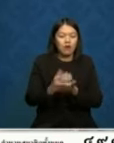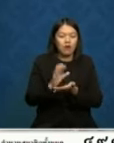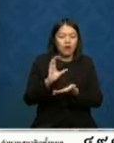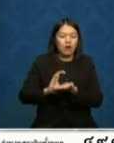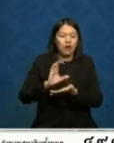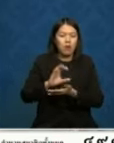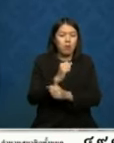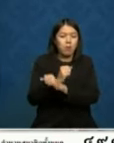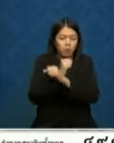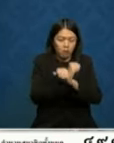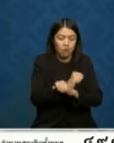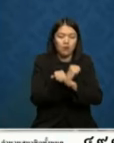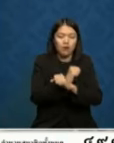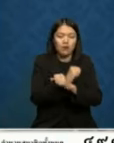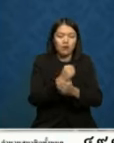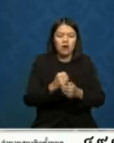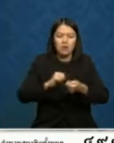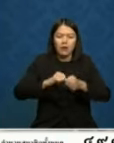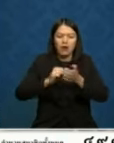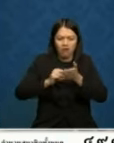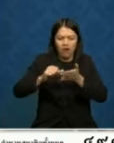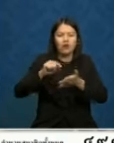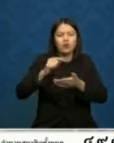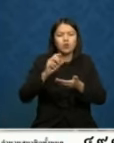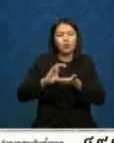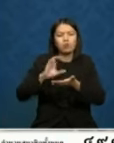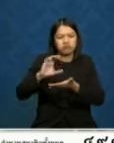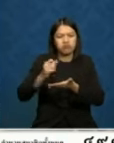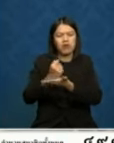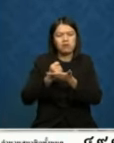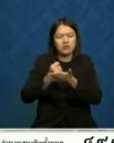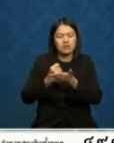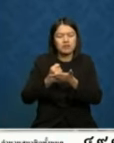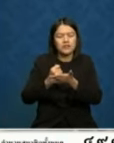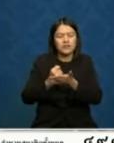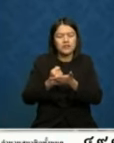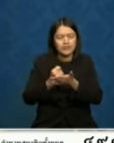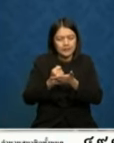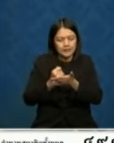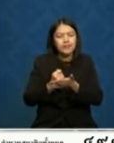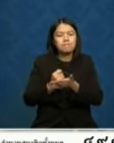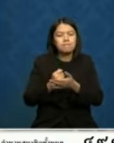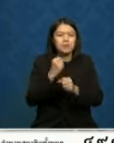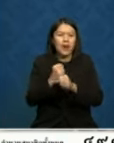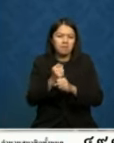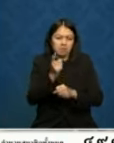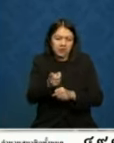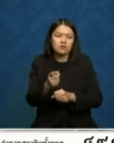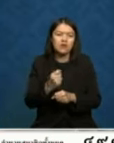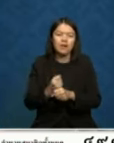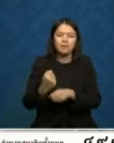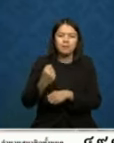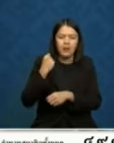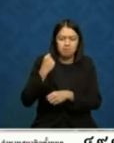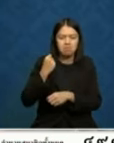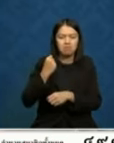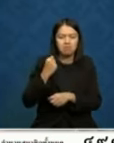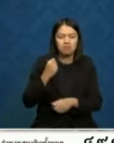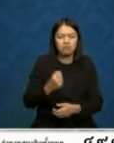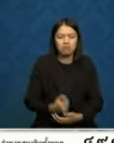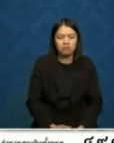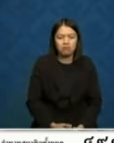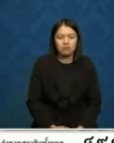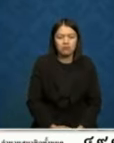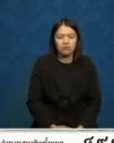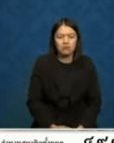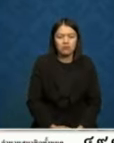างๆเพื่อป้องกันและแก้ไขปัญหายาเสพติดมันจึงต้องให้มีเกิดประสิทธิภาพครับท่านประธานครับ